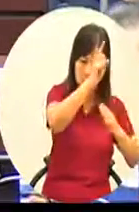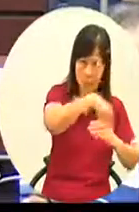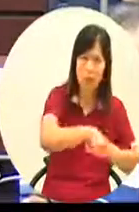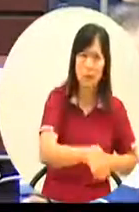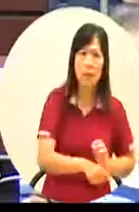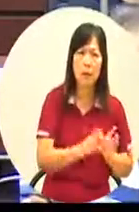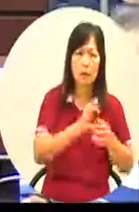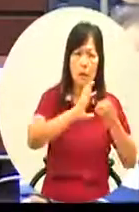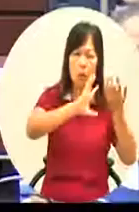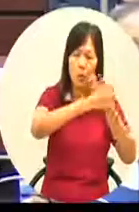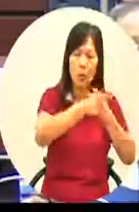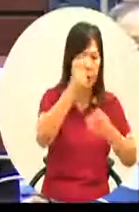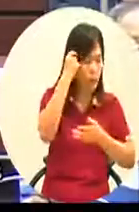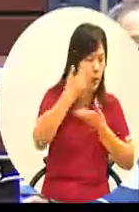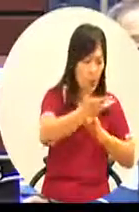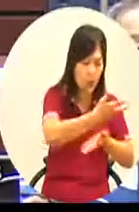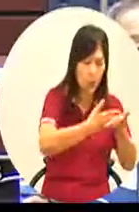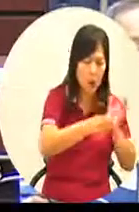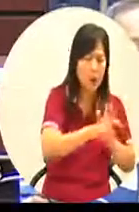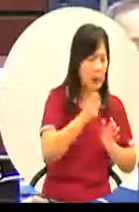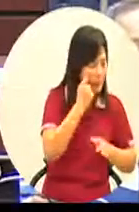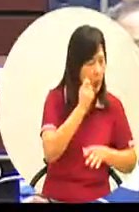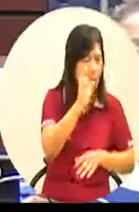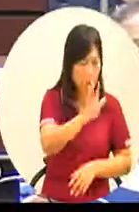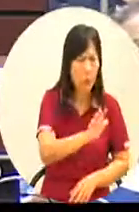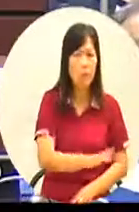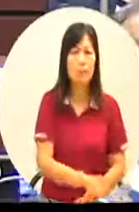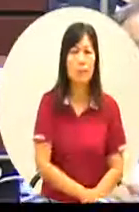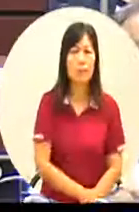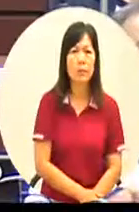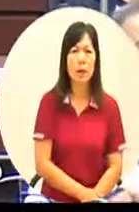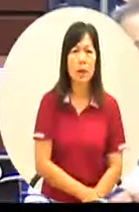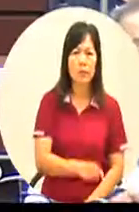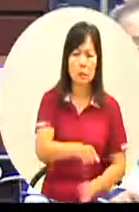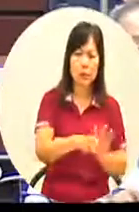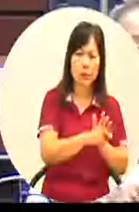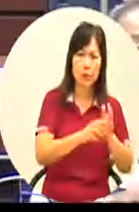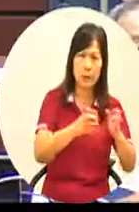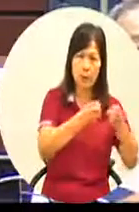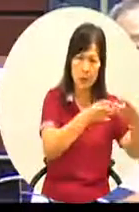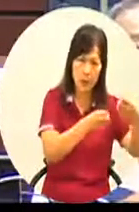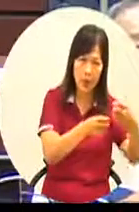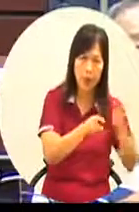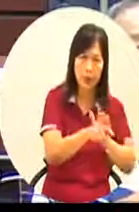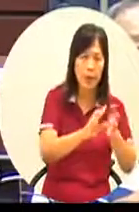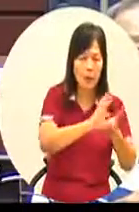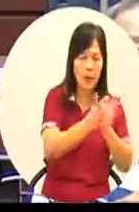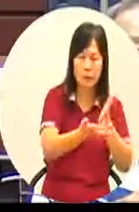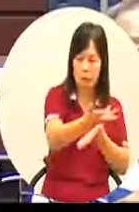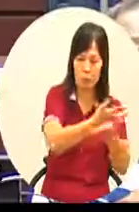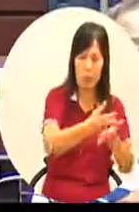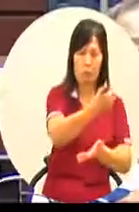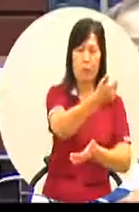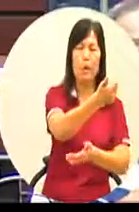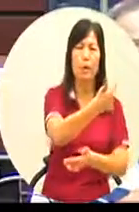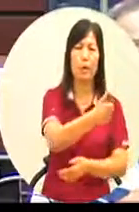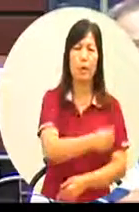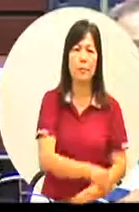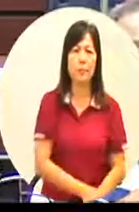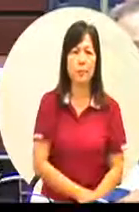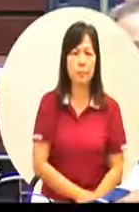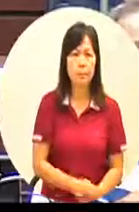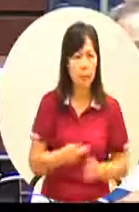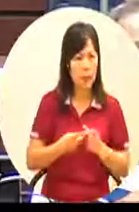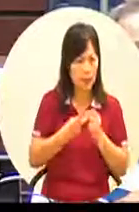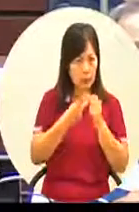我们在国外要进行交往是很困难的，所以这个港湾城市论坛变成一个很好的一个交流的，这是一个哈。那第二